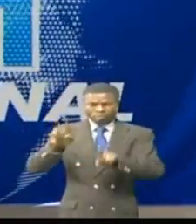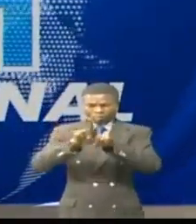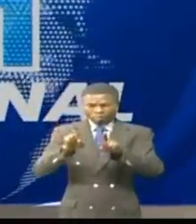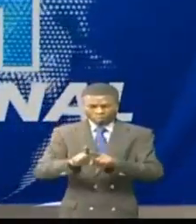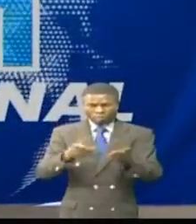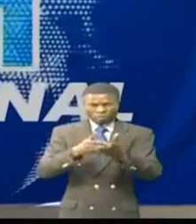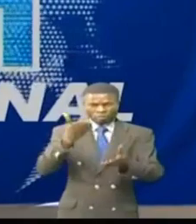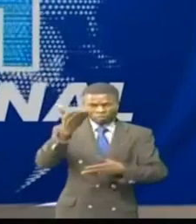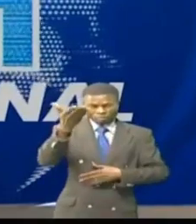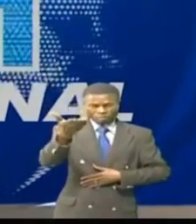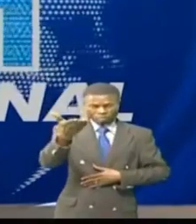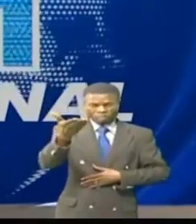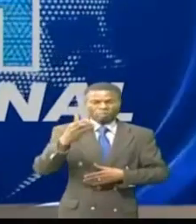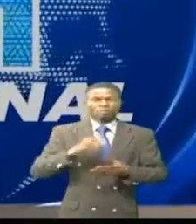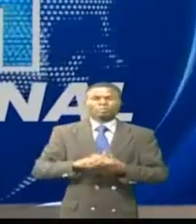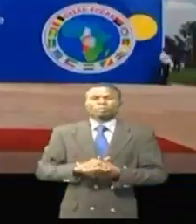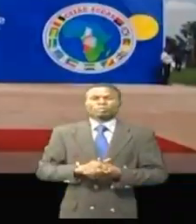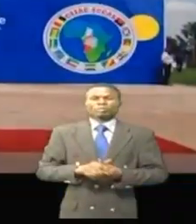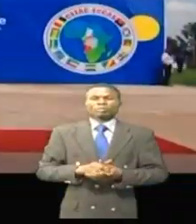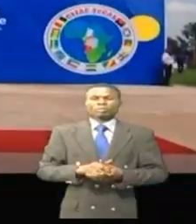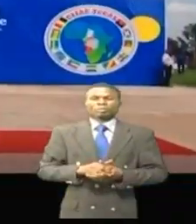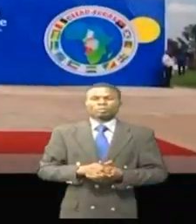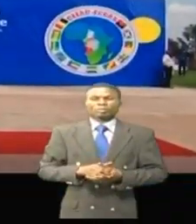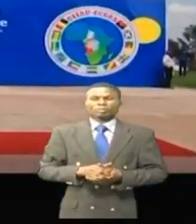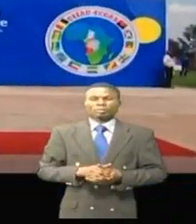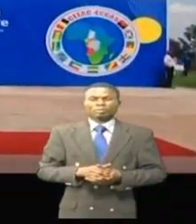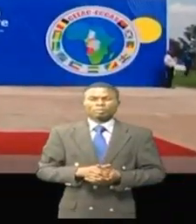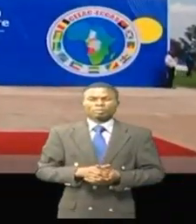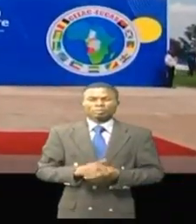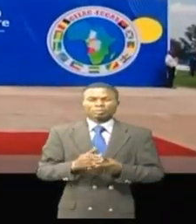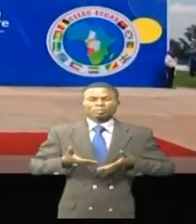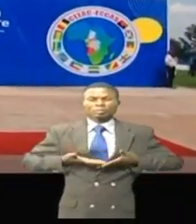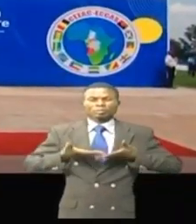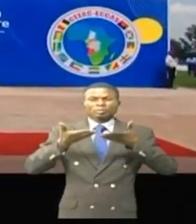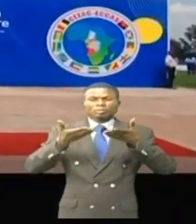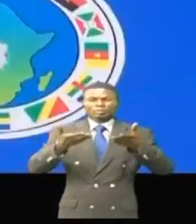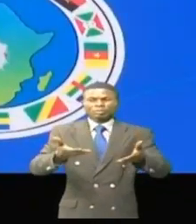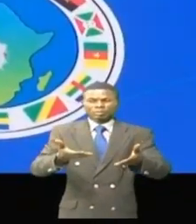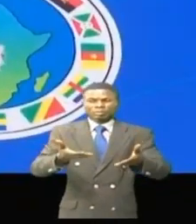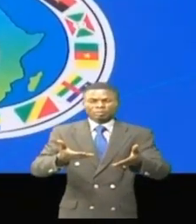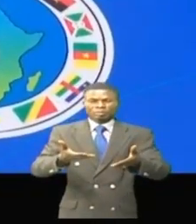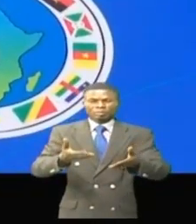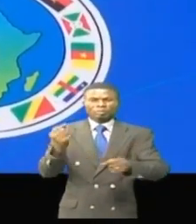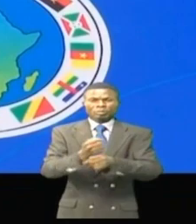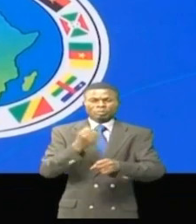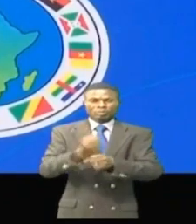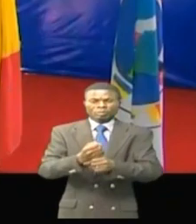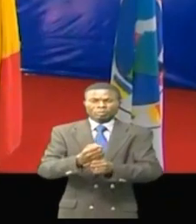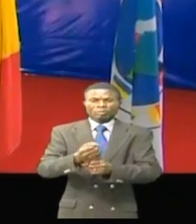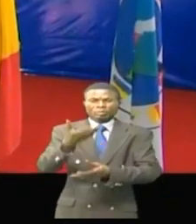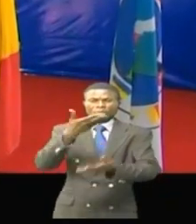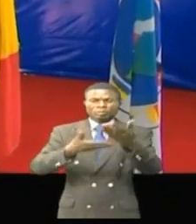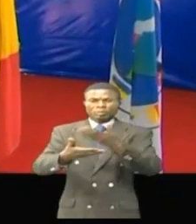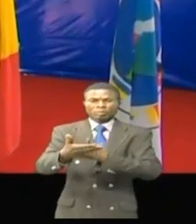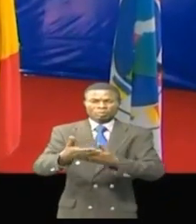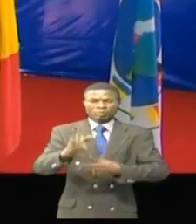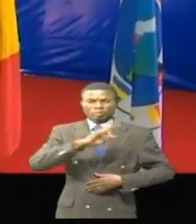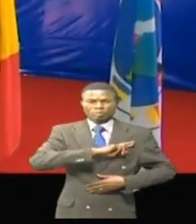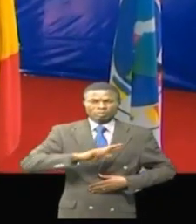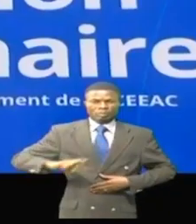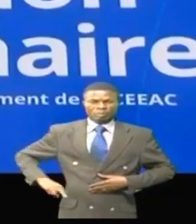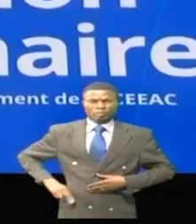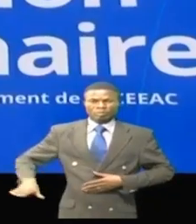Suivez ce reportage de la presse présidentielle. Consacré exclusivement au processus de transition en République du